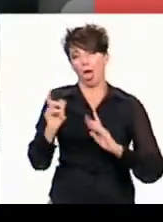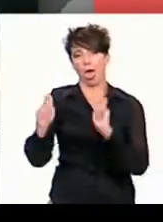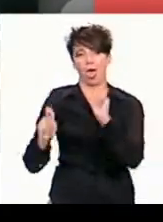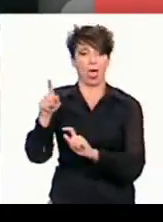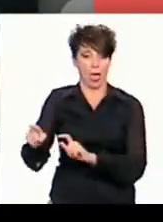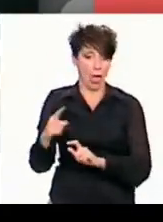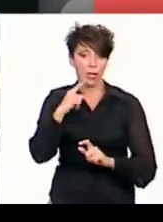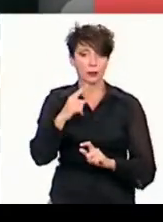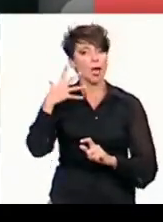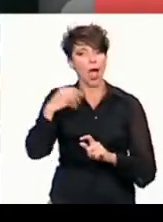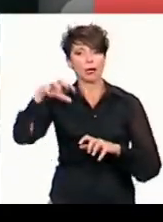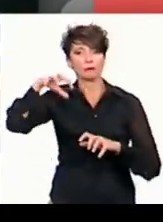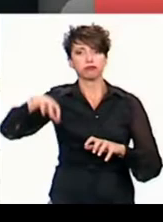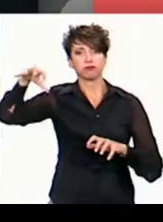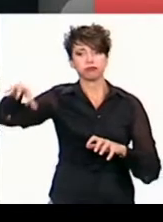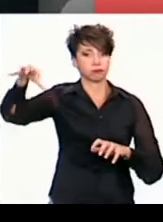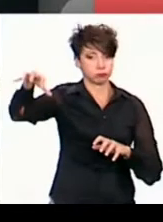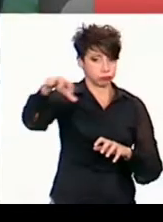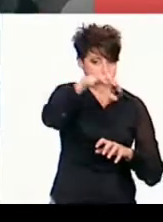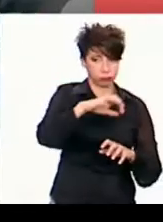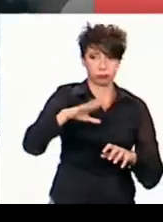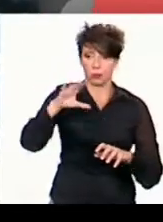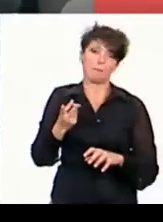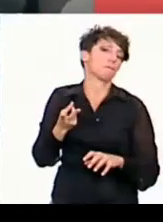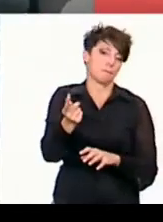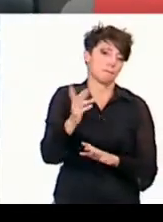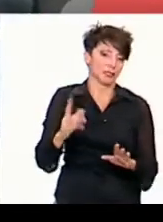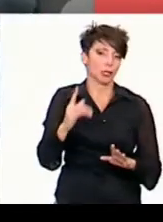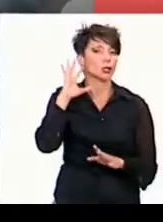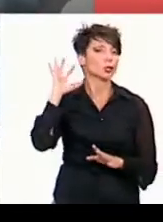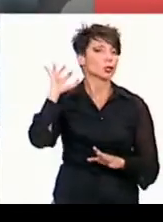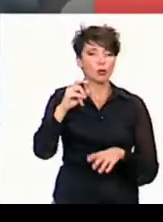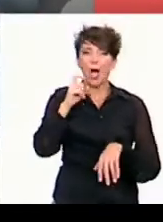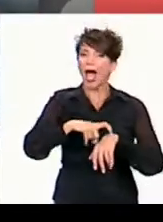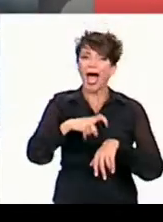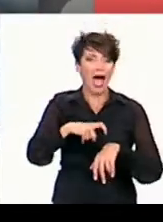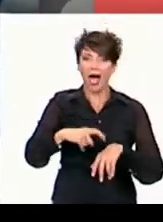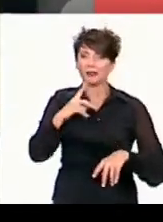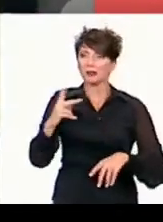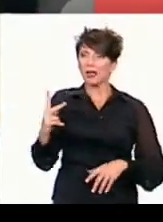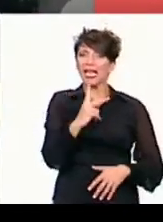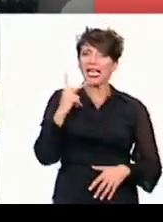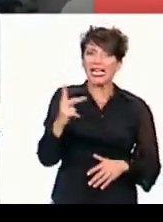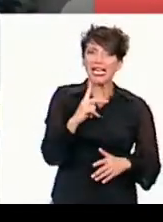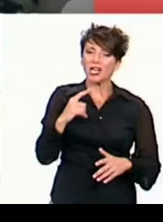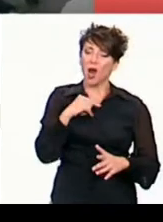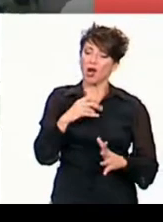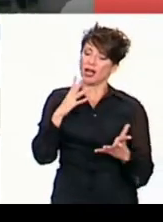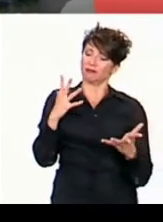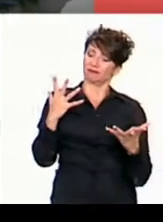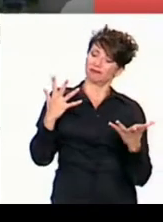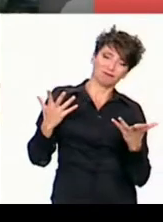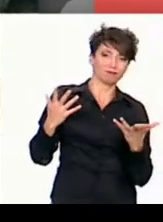ετοιμάζονται πολλά διάσπαρτα κλειστά προαναχωρησιακά κέντρα στη χώρα για τους μετανάστες σε μια προσπάθεια να καμφθούν οι αντιδράσεις των τοπικών κοινωνιών. Κυβερνητικές πηγές αναφέρουν ότι η